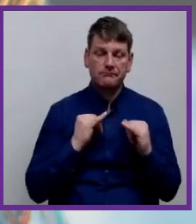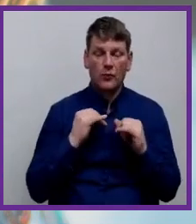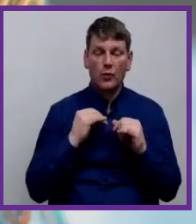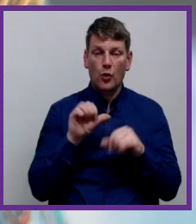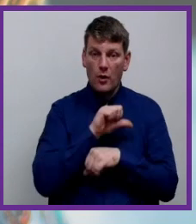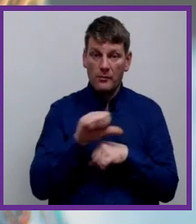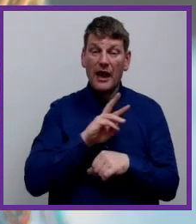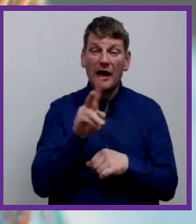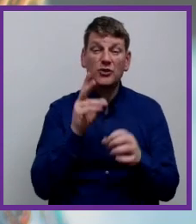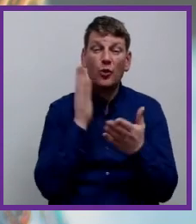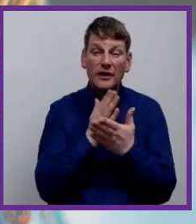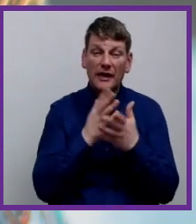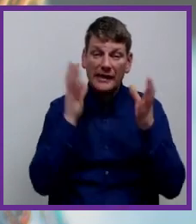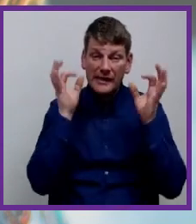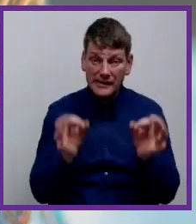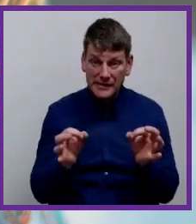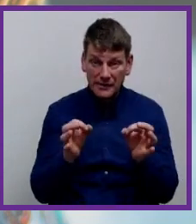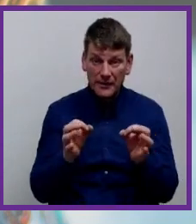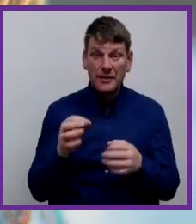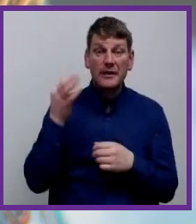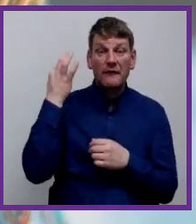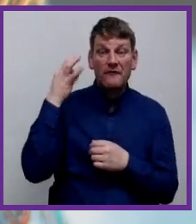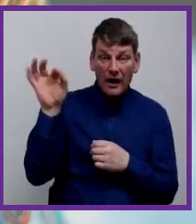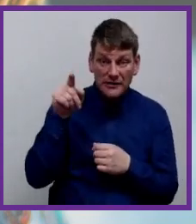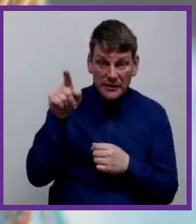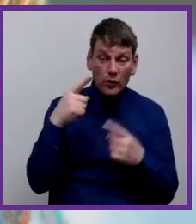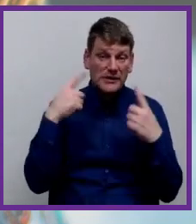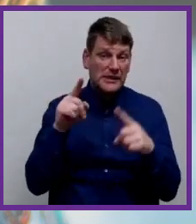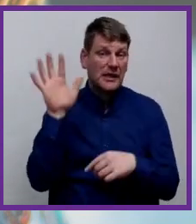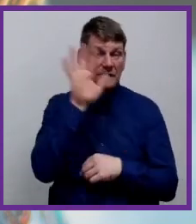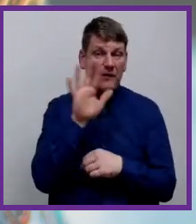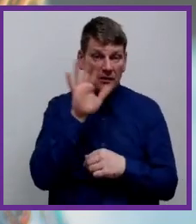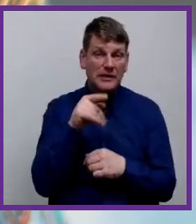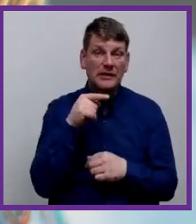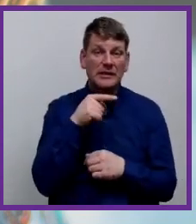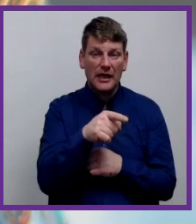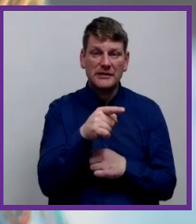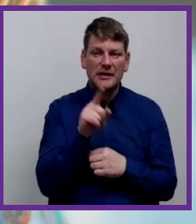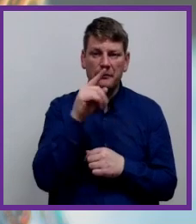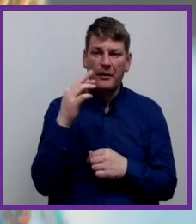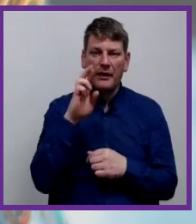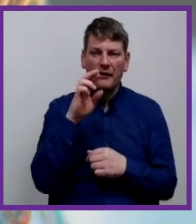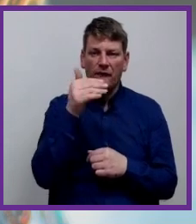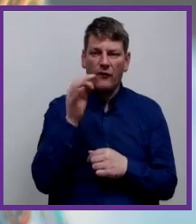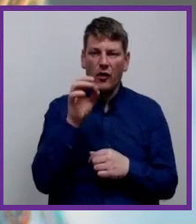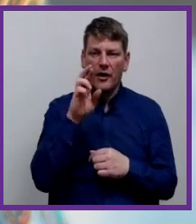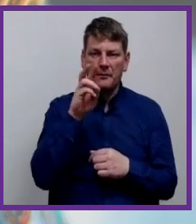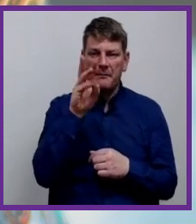notika īstenībā Francijā un citās valstīs tās performances,